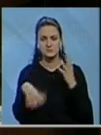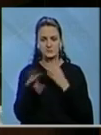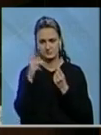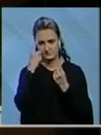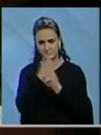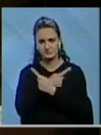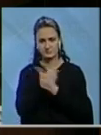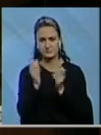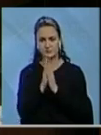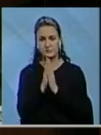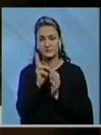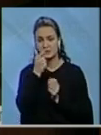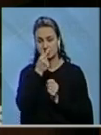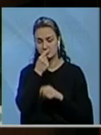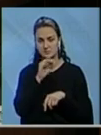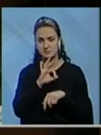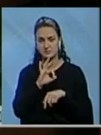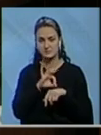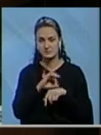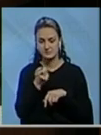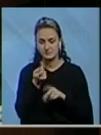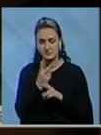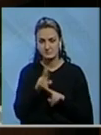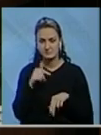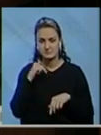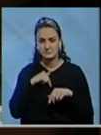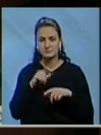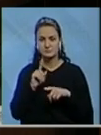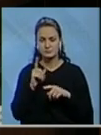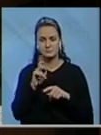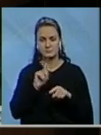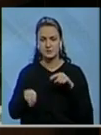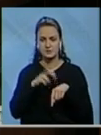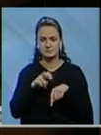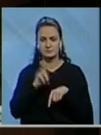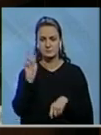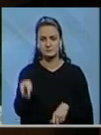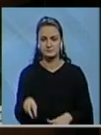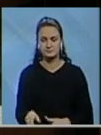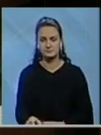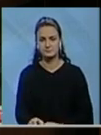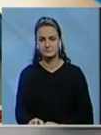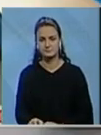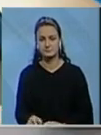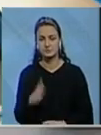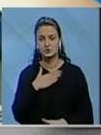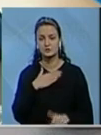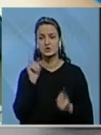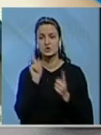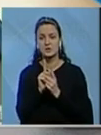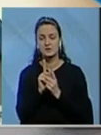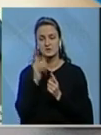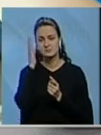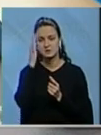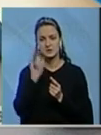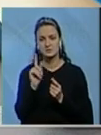ვისაც გრიპის მაგვარი ვირუსის სიმპტომები აღენიშნება, დროულად მიმართონ ექიმებს. ჩვენ შეხვედრის ამოცანა არის,